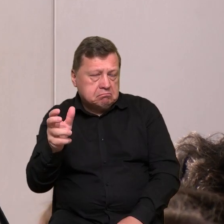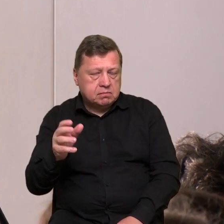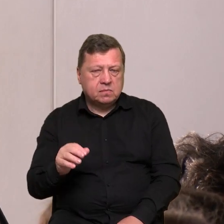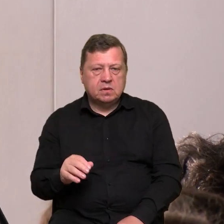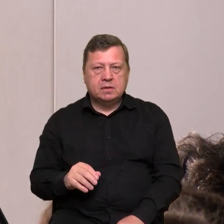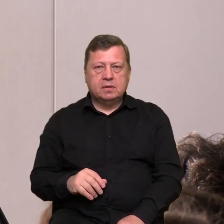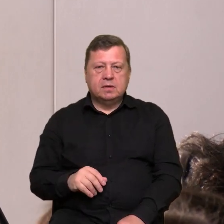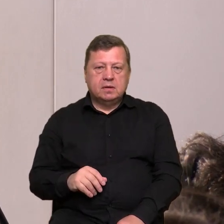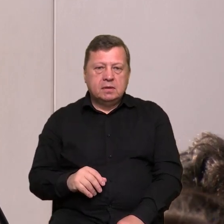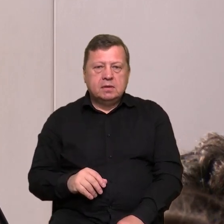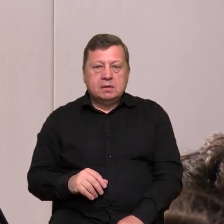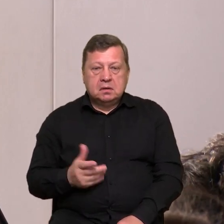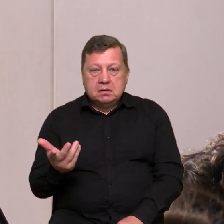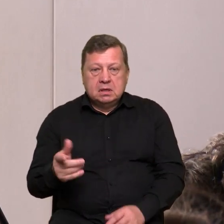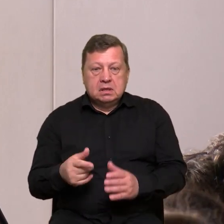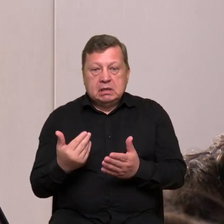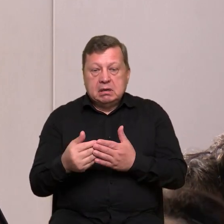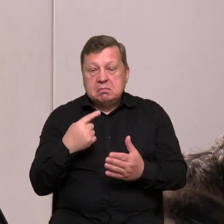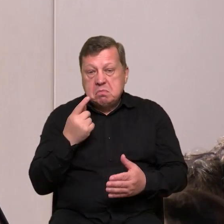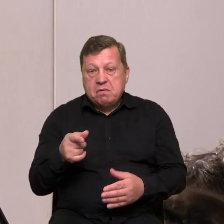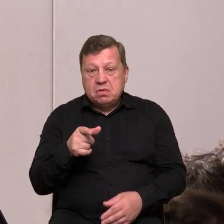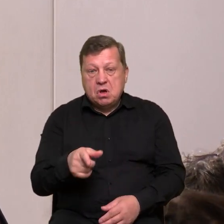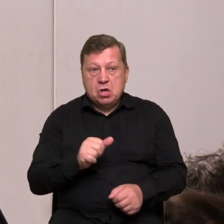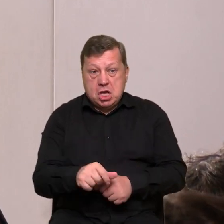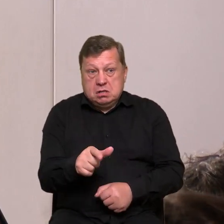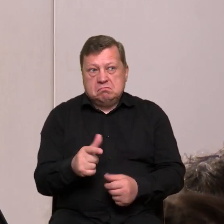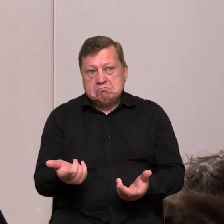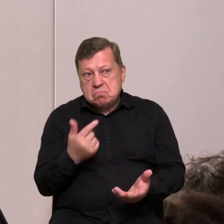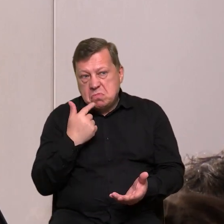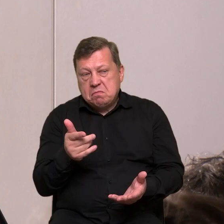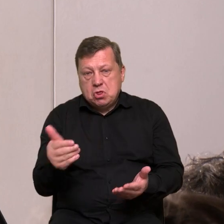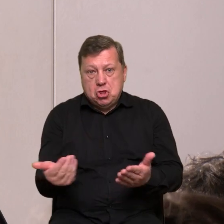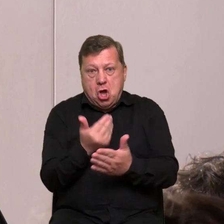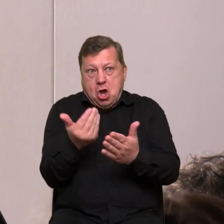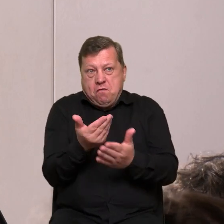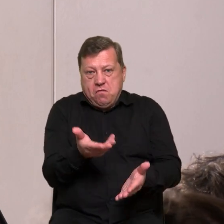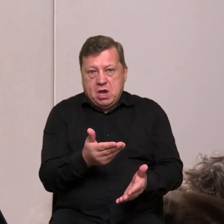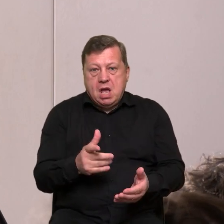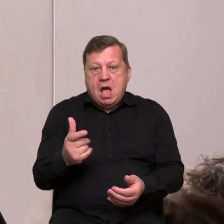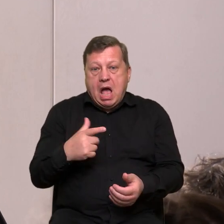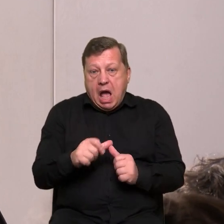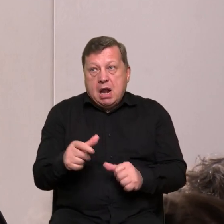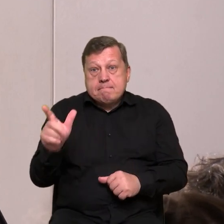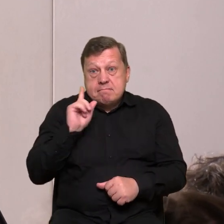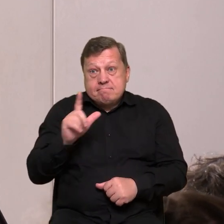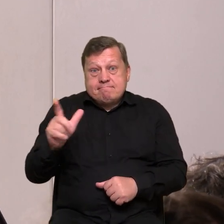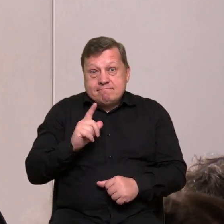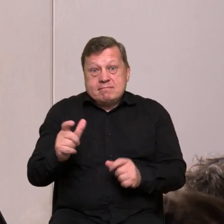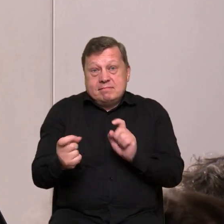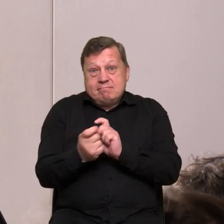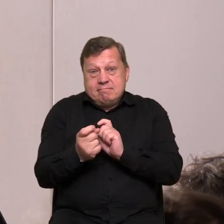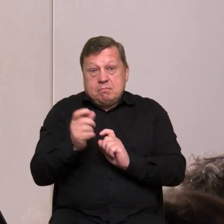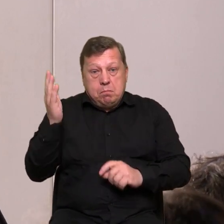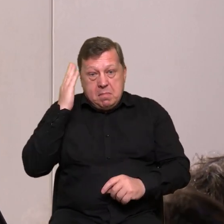Także jest to taka dla mnie trochę, powiedziałabym, jednak nowość, pomimo tego, że tak blisko siebie w końcu mieszkamy. I